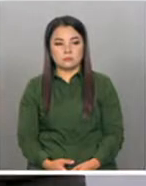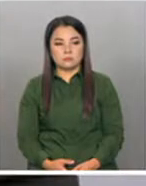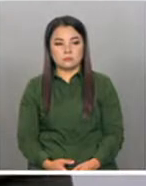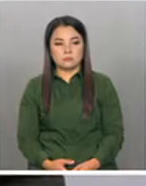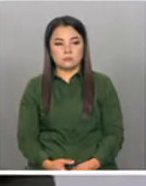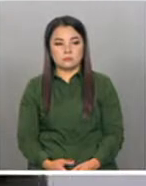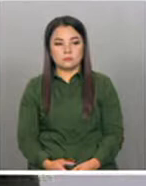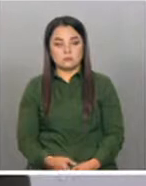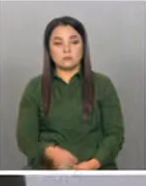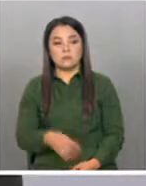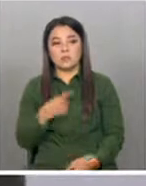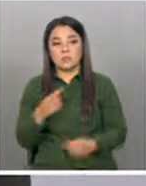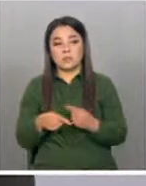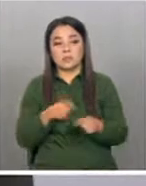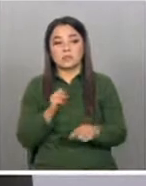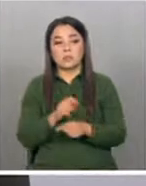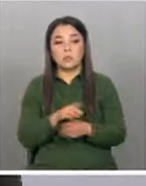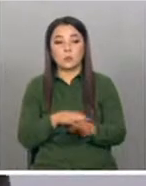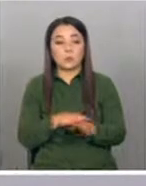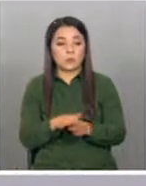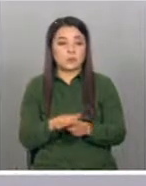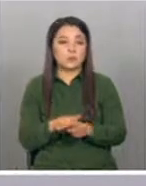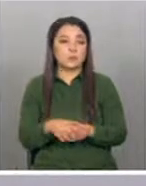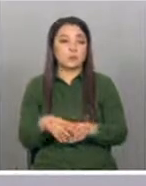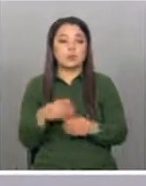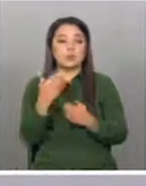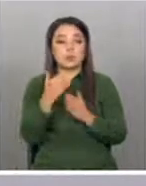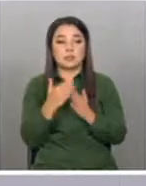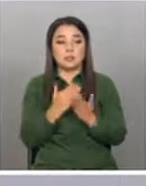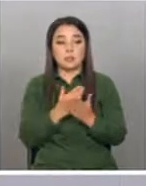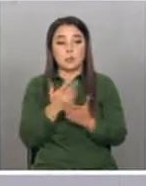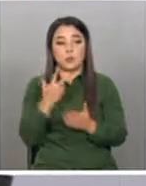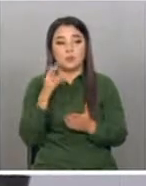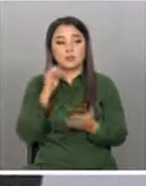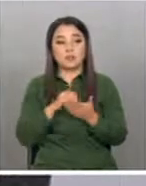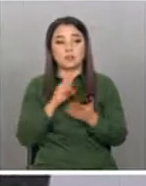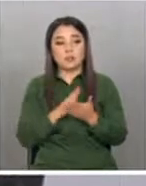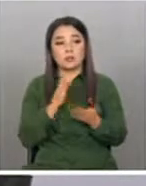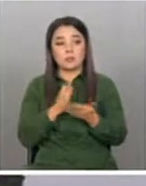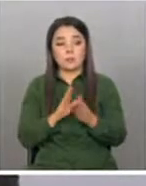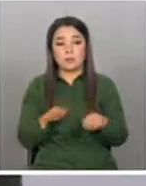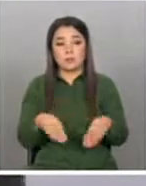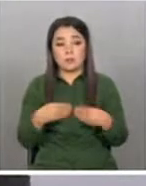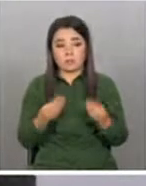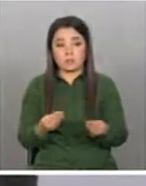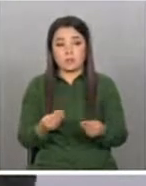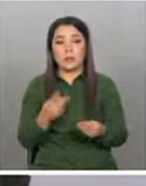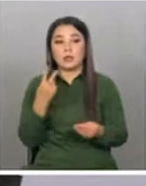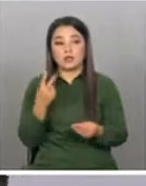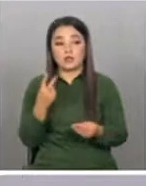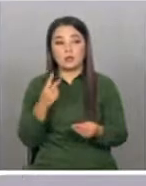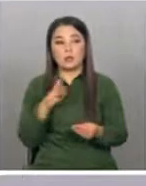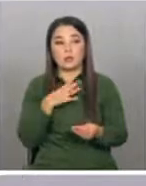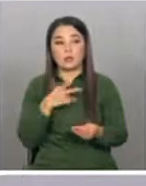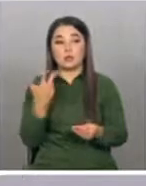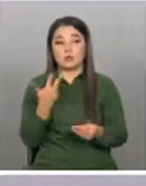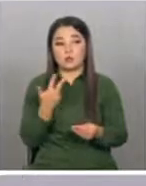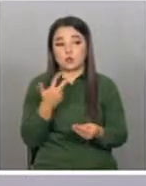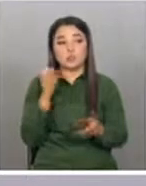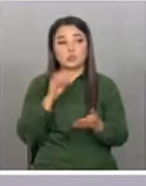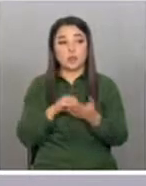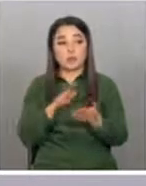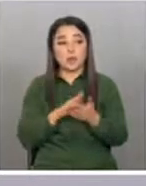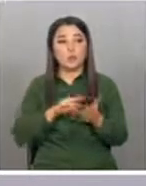Келесі тапсырманы орындайық. Тізбектес 3 натурал сандар берілген. Екінші мен үшінші